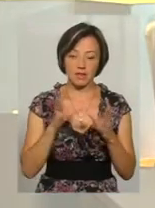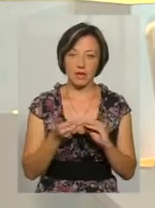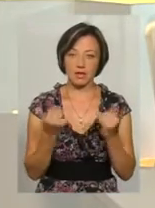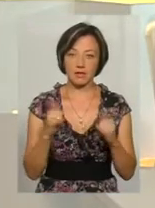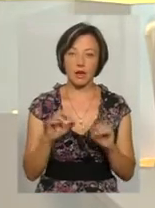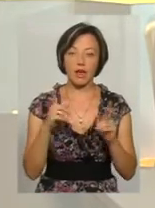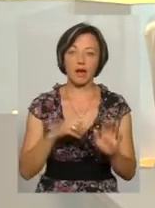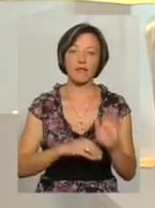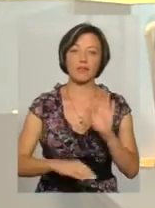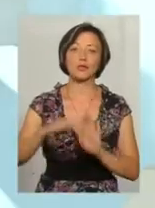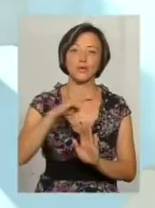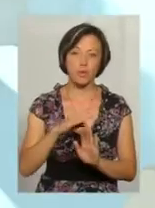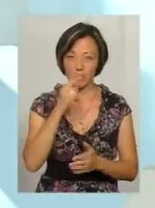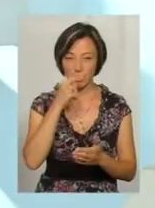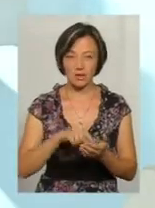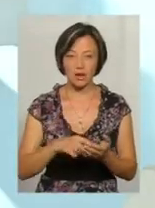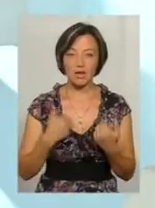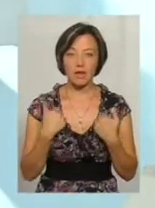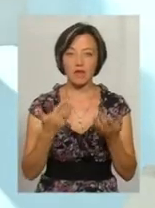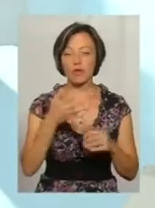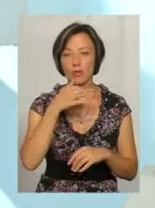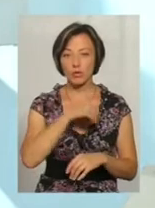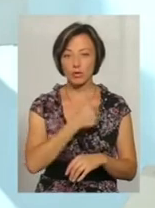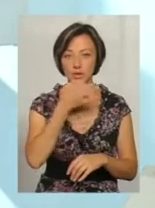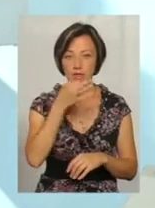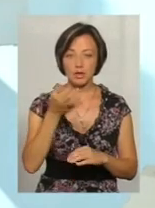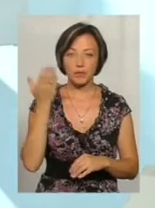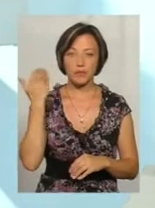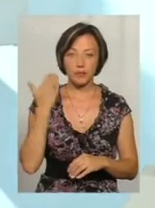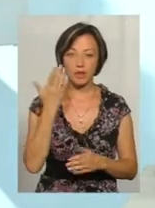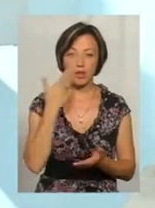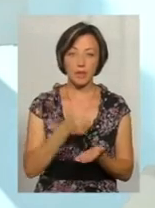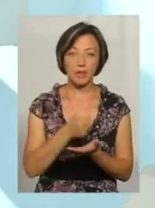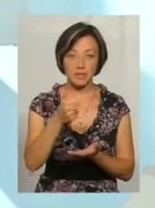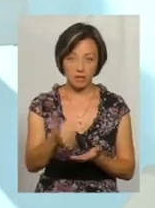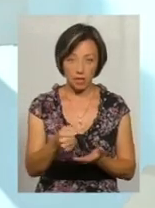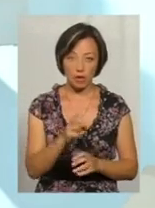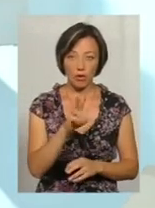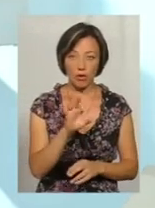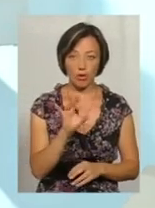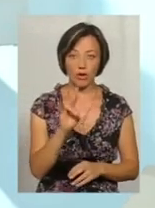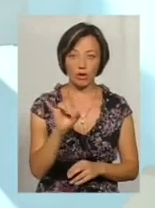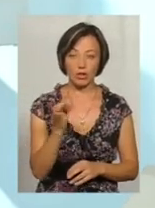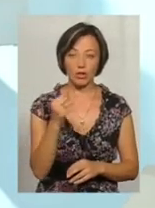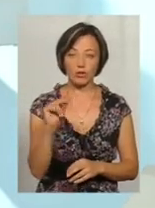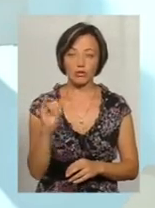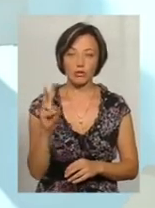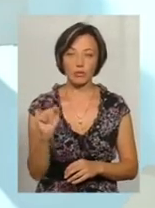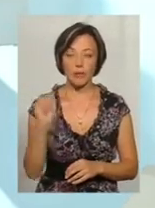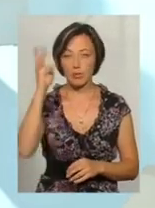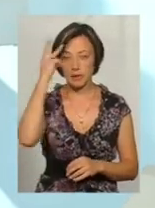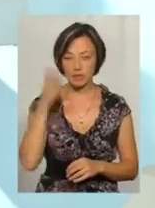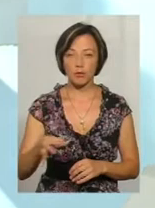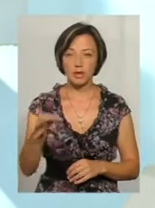так високо забрався. Я вам хочу сказати, свого часу при призначенні, якщо ви пам'ятаєте, саме Хмельницька